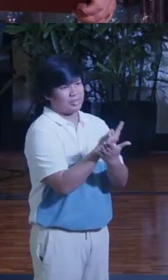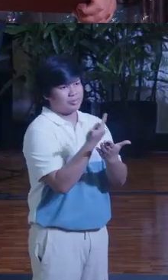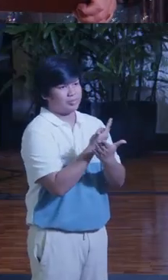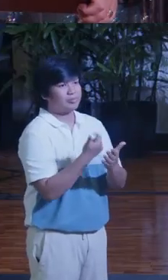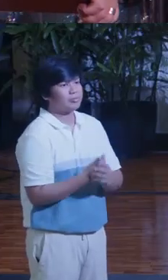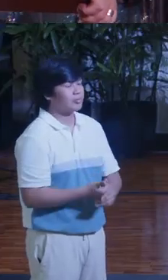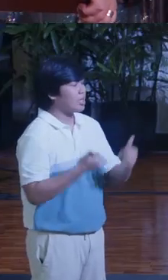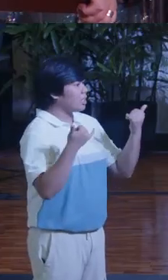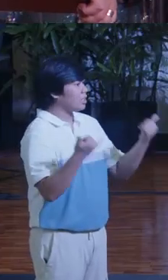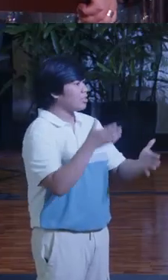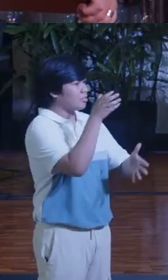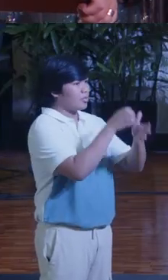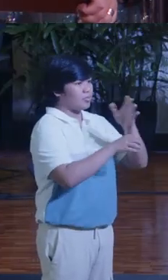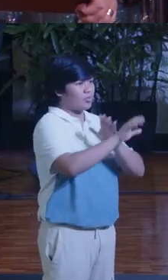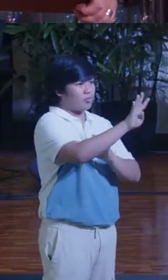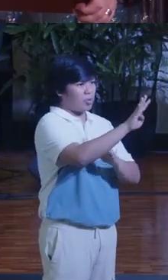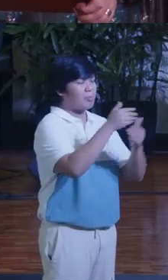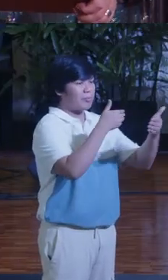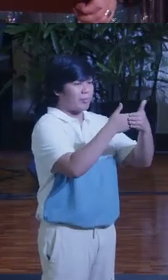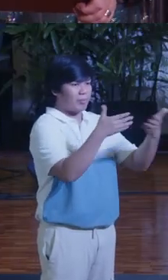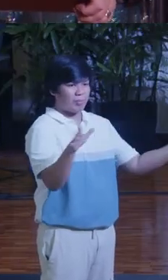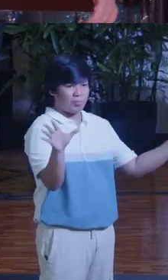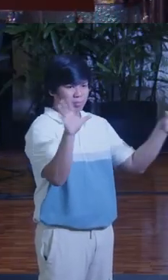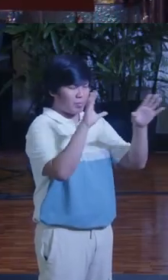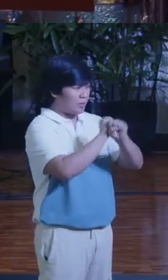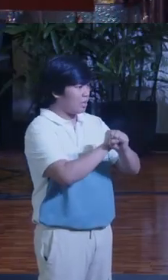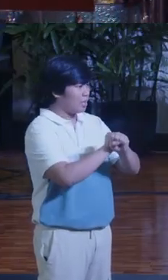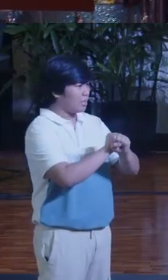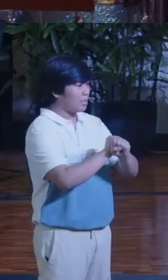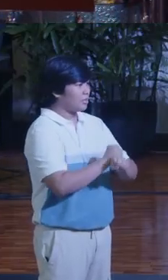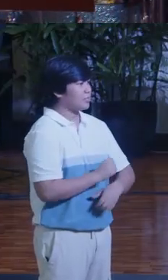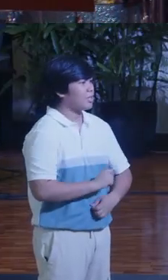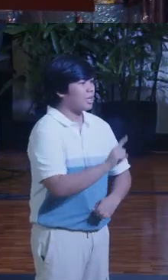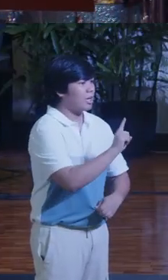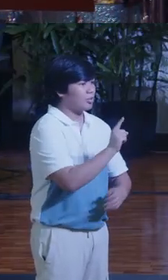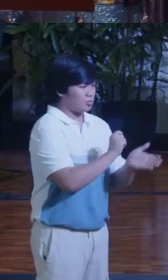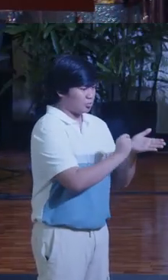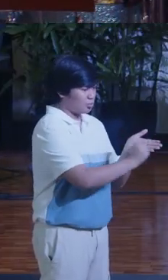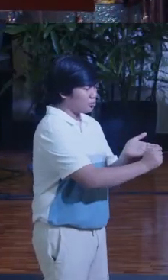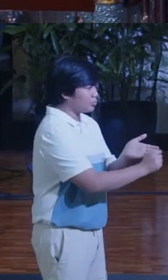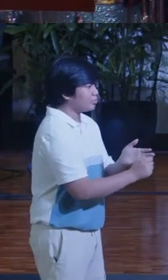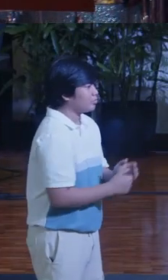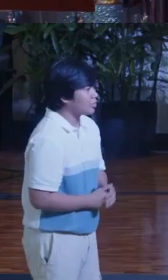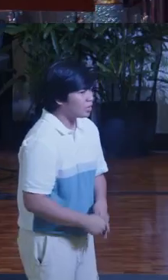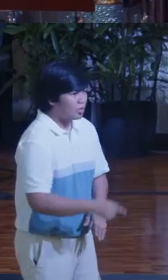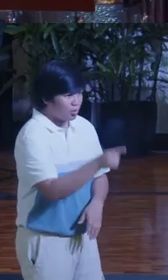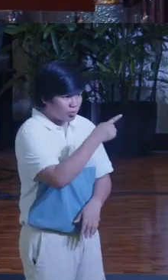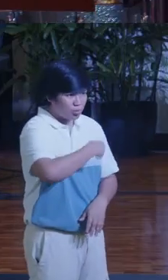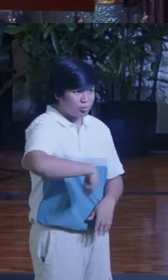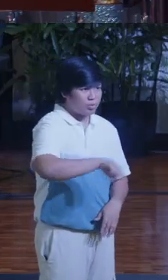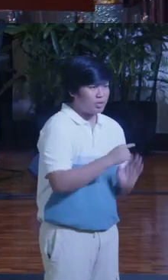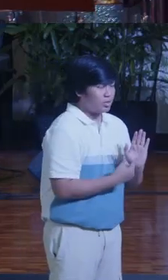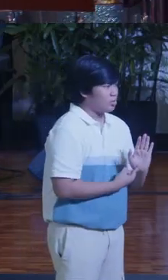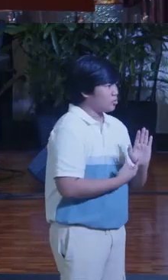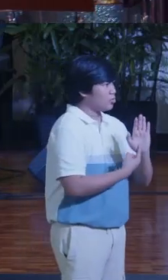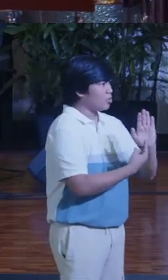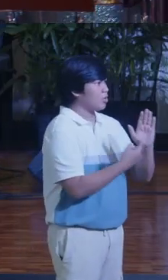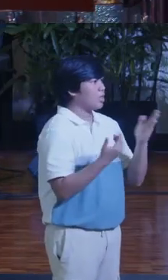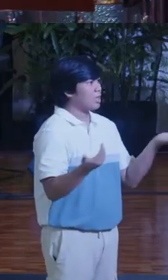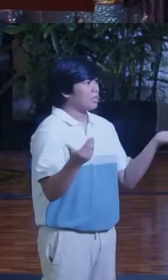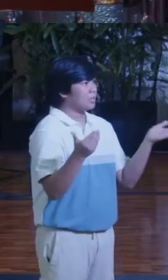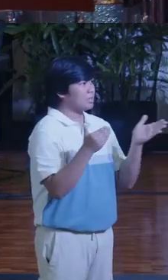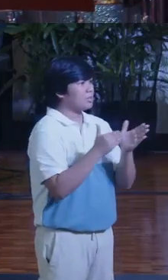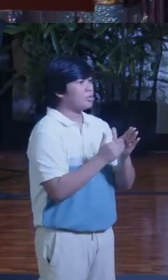Matatapos na po ang chapter 4 at dito po sa mga talatang ito ay magpapakita muli